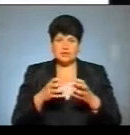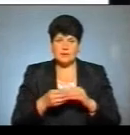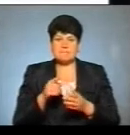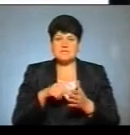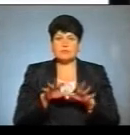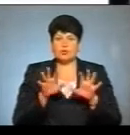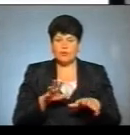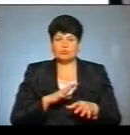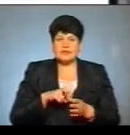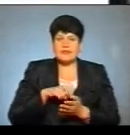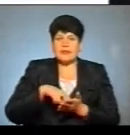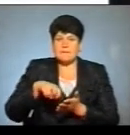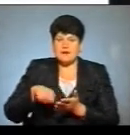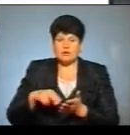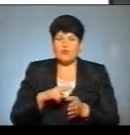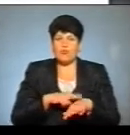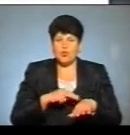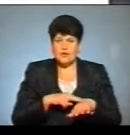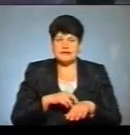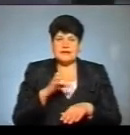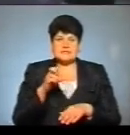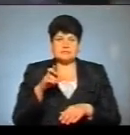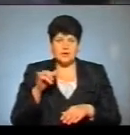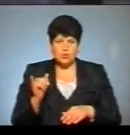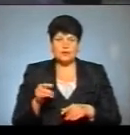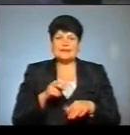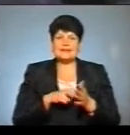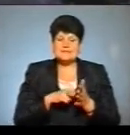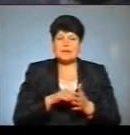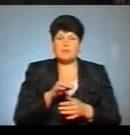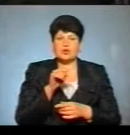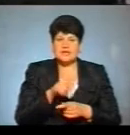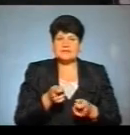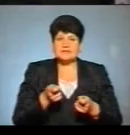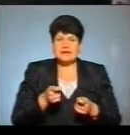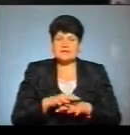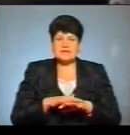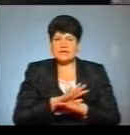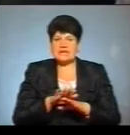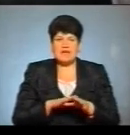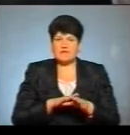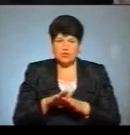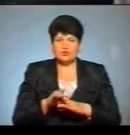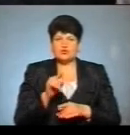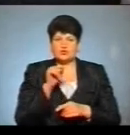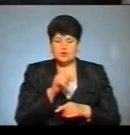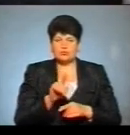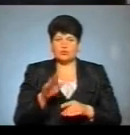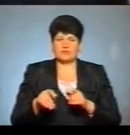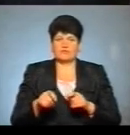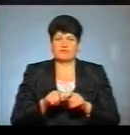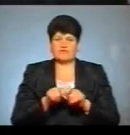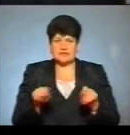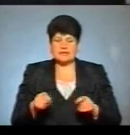головою будуть направлені до поліції, прокуратури і СБУ листи про те, що адміністрація ринку не виконує і що до них будуть порушені